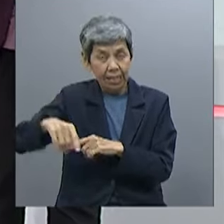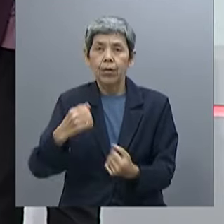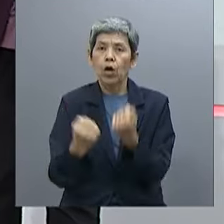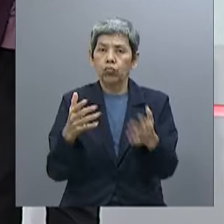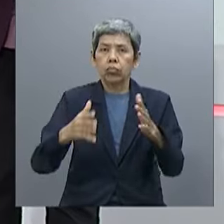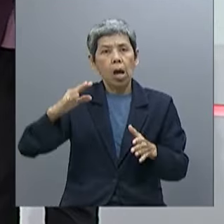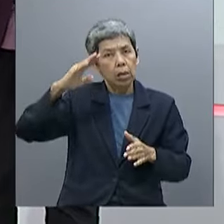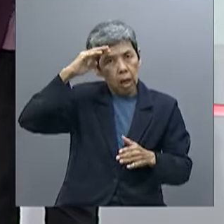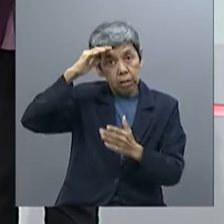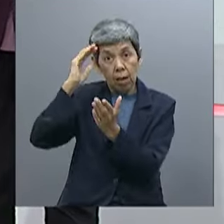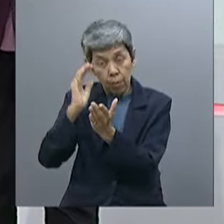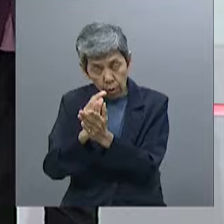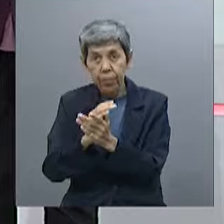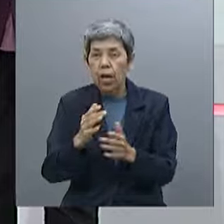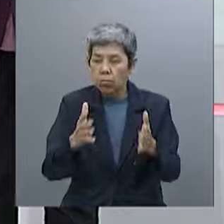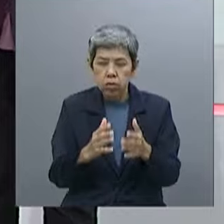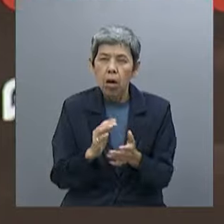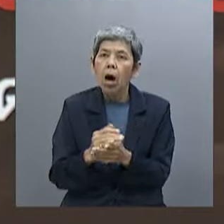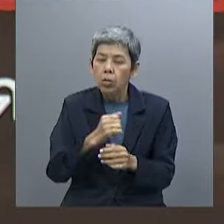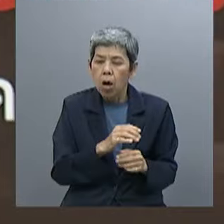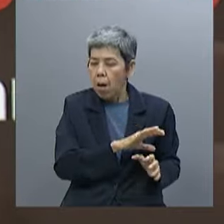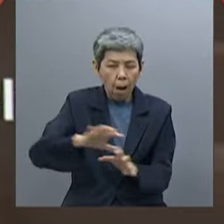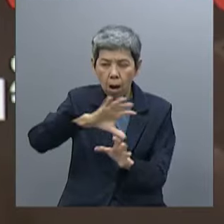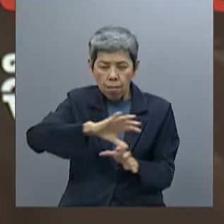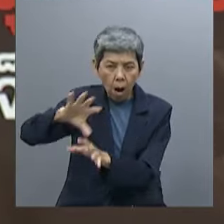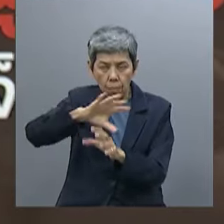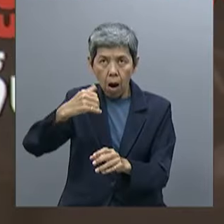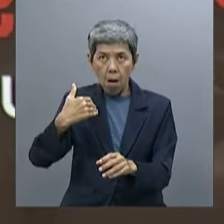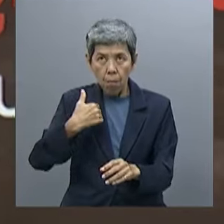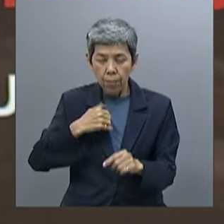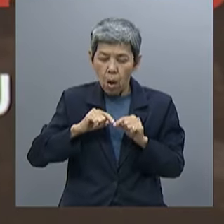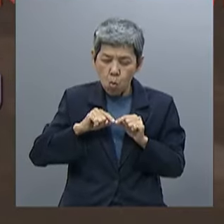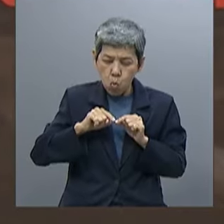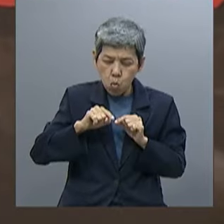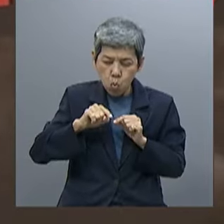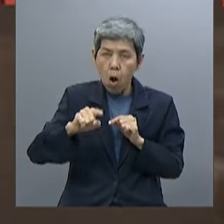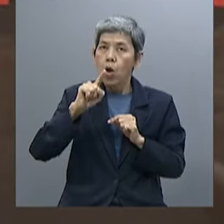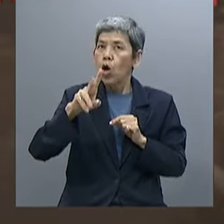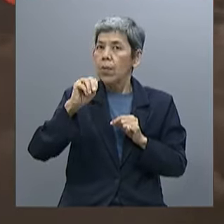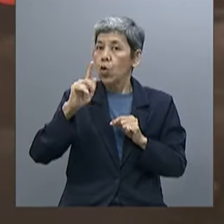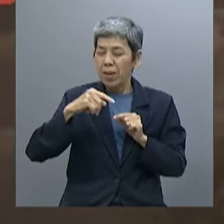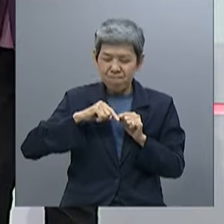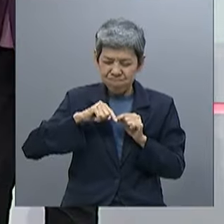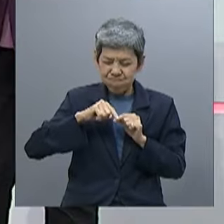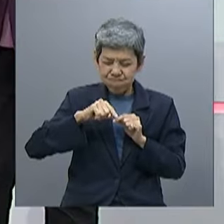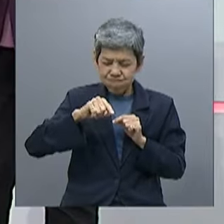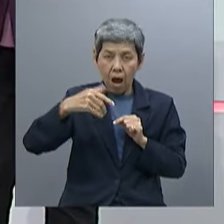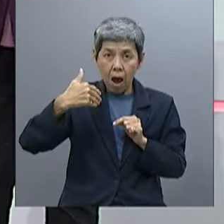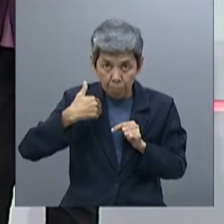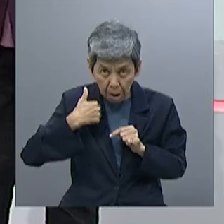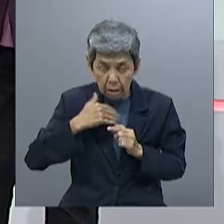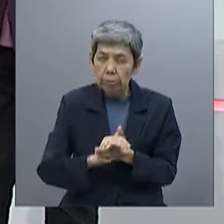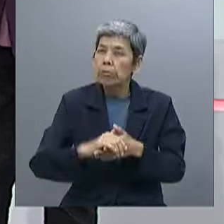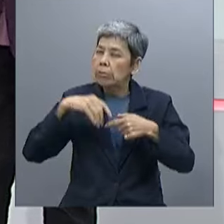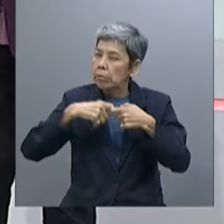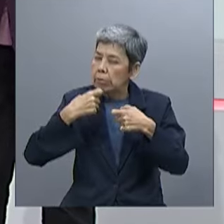ารและรถตำรวจซึ่งระดมมาในภายหลังนะคะพบว่าด้วยระยะทาง145กิโลเมตรค่ะนอกจากจะมีความย